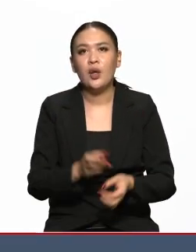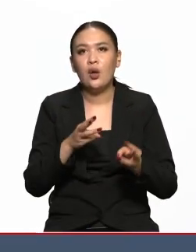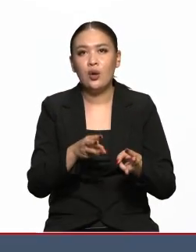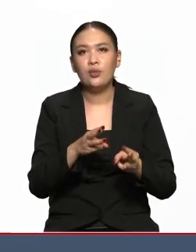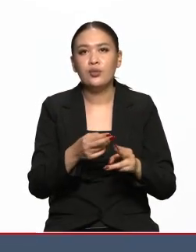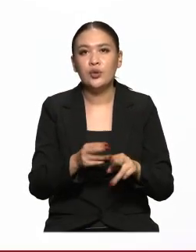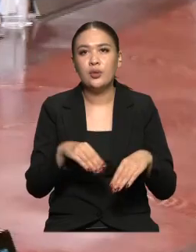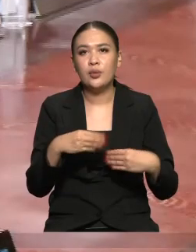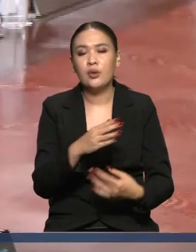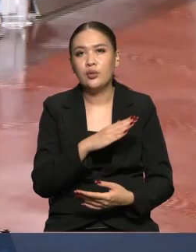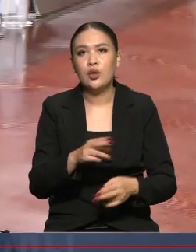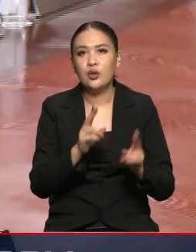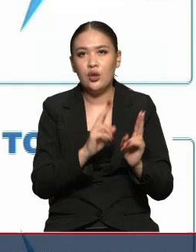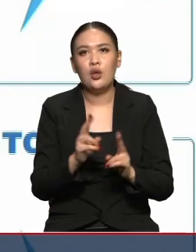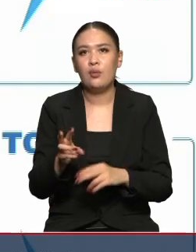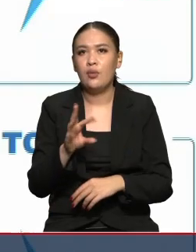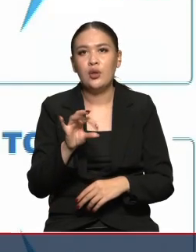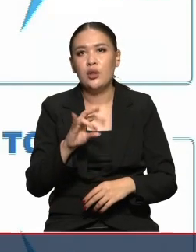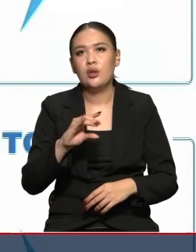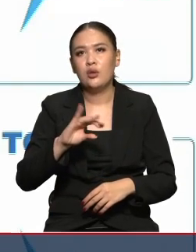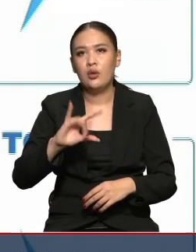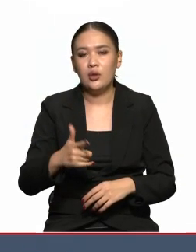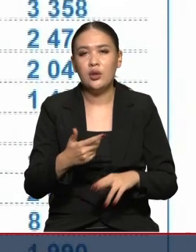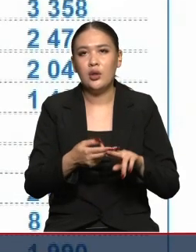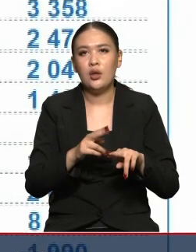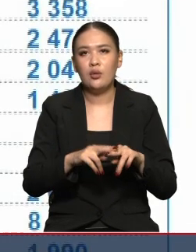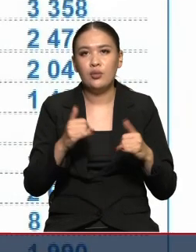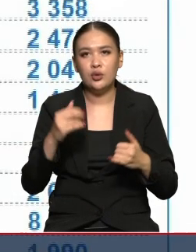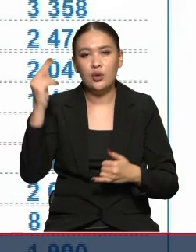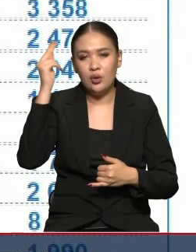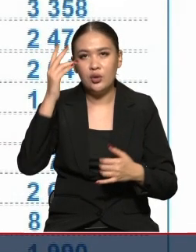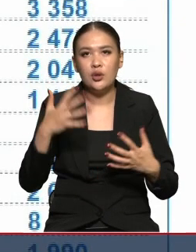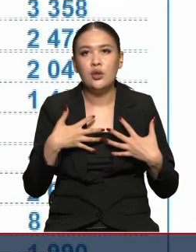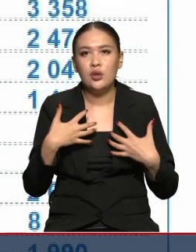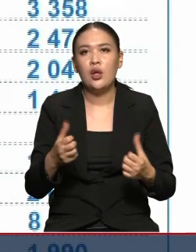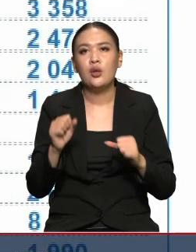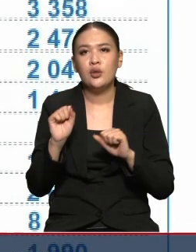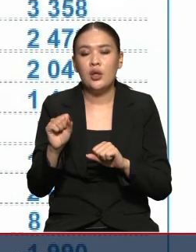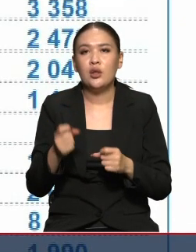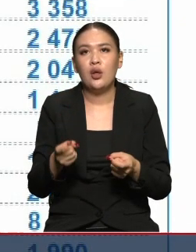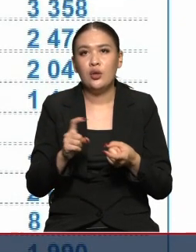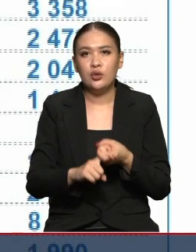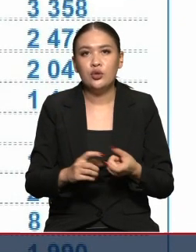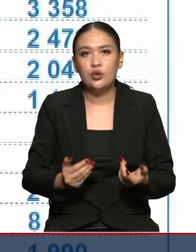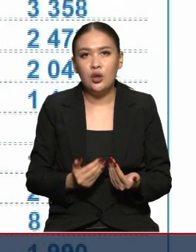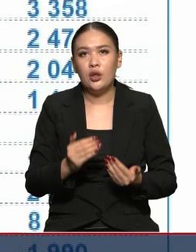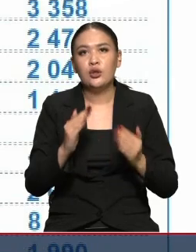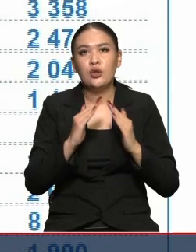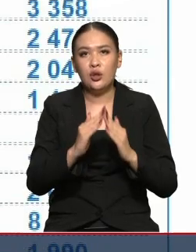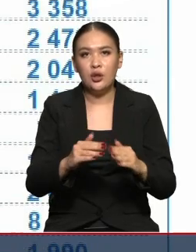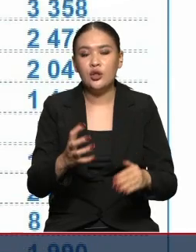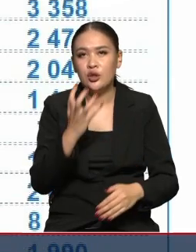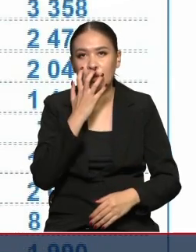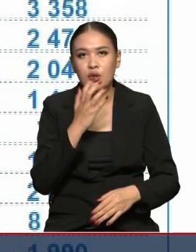ету бойынша тұрақты мониторинг жүргізуде. Бүгінгі күні білім беру және денсаулық сақтау нысандары мен тұрғын үйлер жылыту